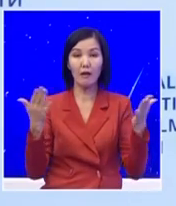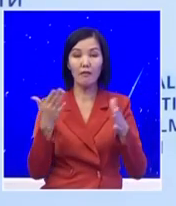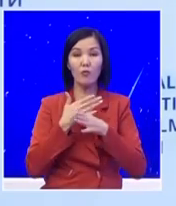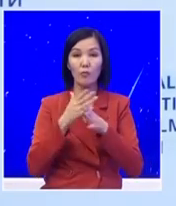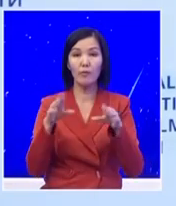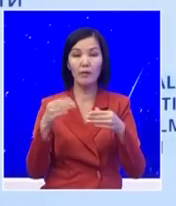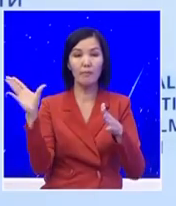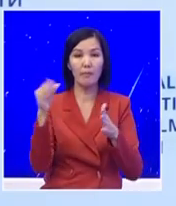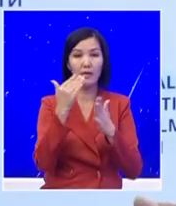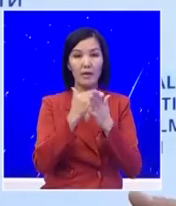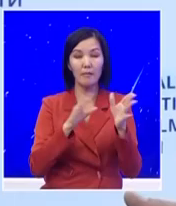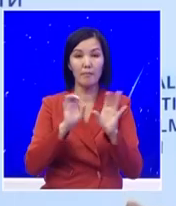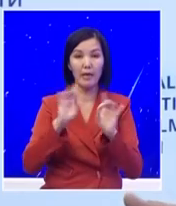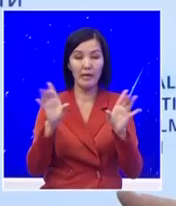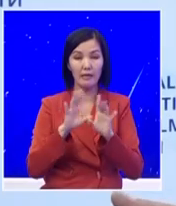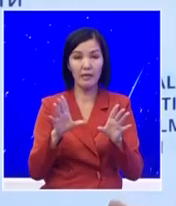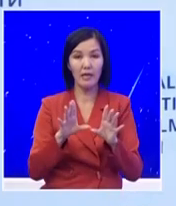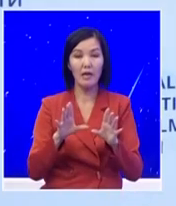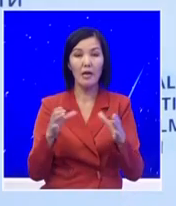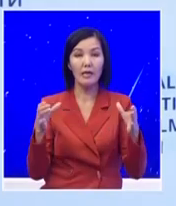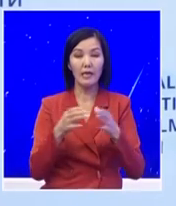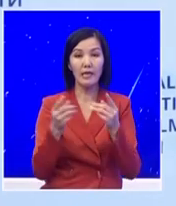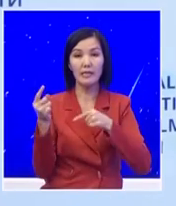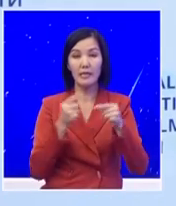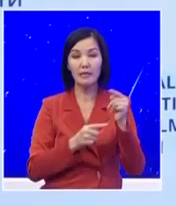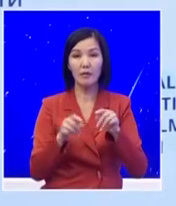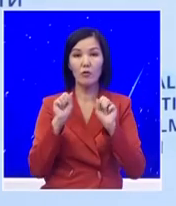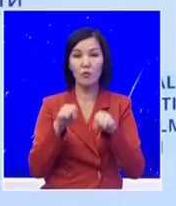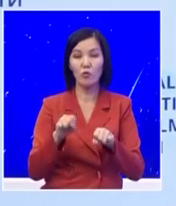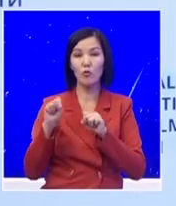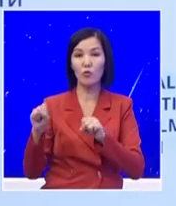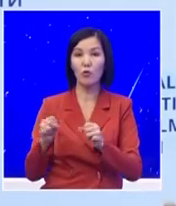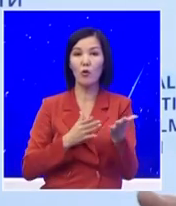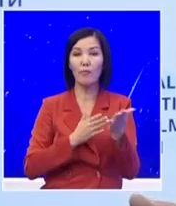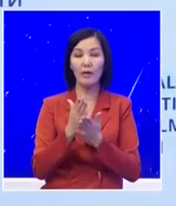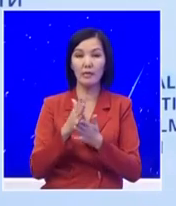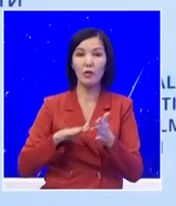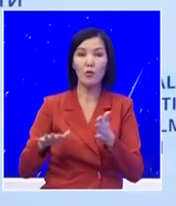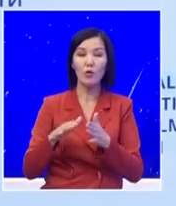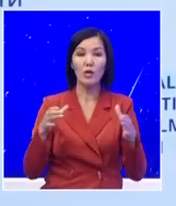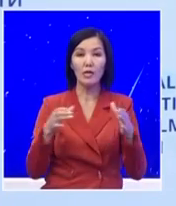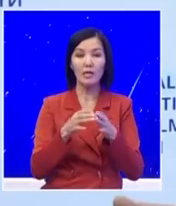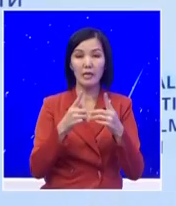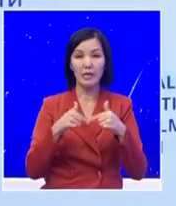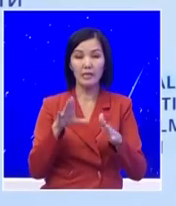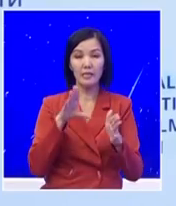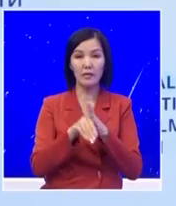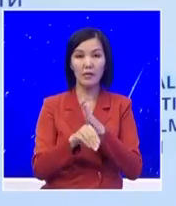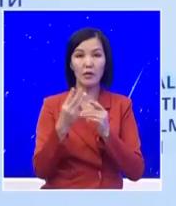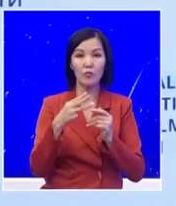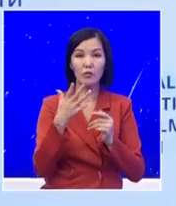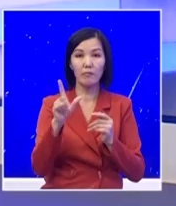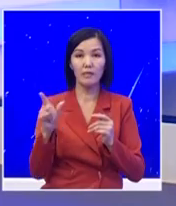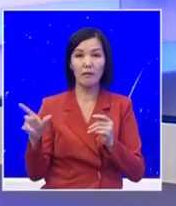көрсете алады, соның барлығын баяндайды. Көбіне бұл кеңес кәсіпкерлердің құқығын қорғауға бағытталып отыр. Өңірлік кеңестің мүше саны 35-ті құрайды.